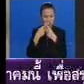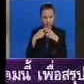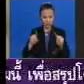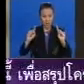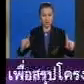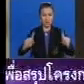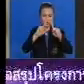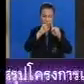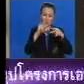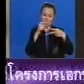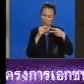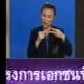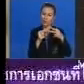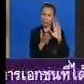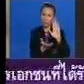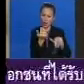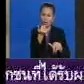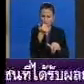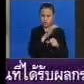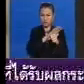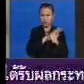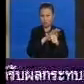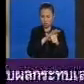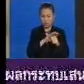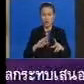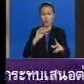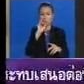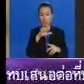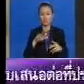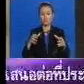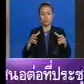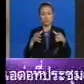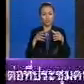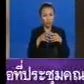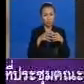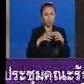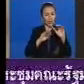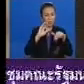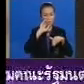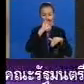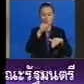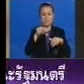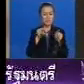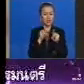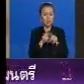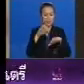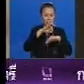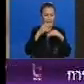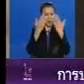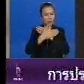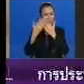กระทรวงในขั้นที่ดีย้ำว่าพรรคภูมิใจไทยยังไม่คิดปรับเปลี่ยนรัฐมนตรีในสัดส่วนของพรรคเพื่อหลีกหนีการอภิปรายไม่ไว้